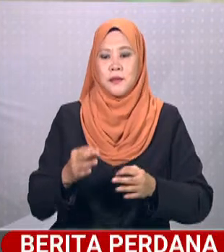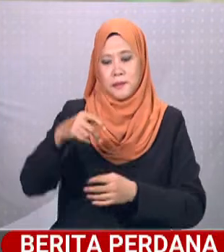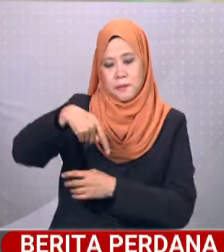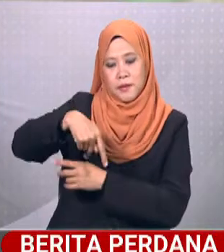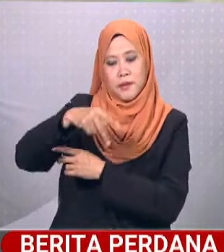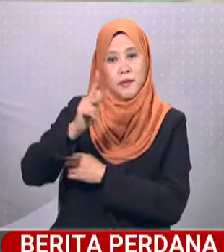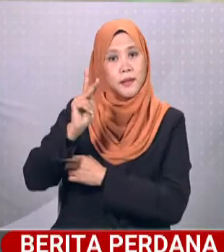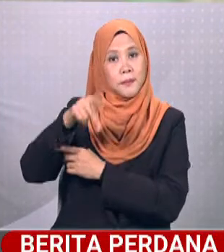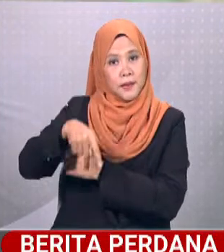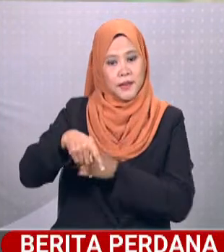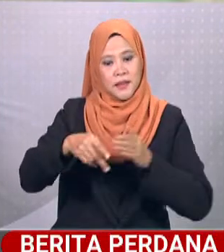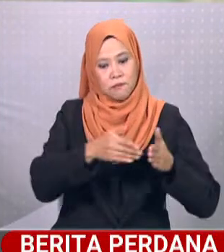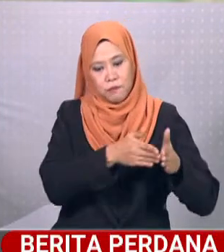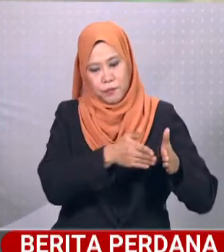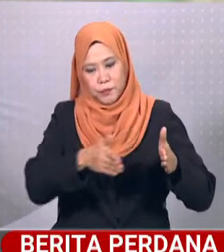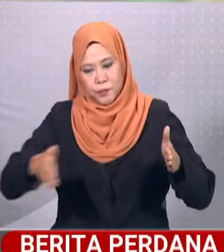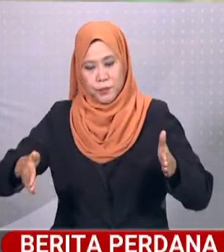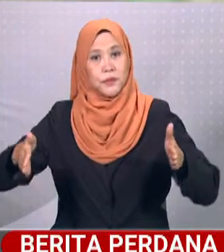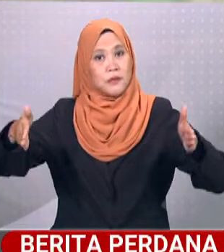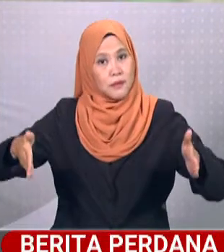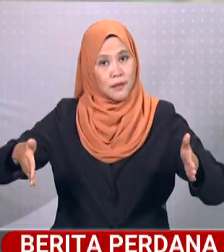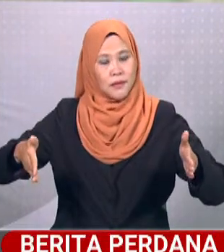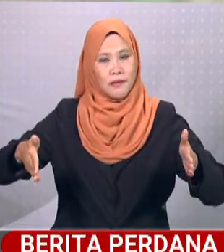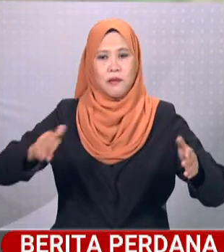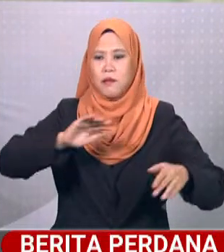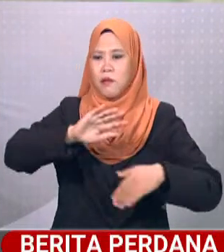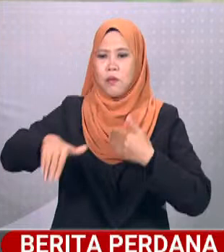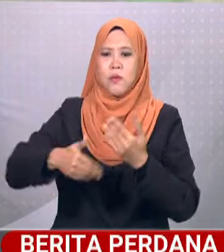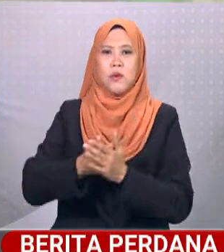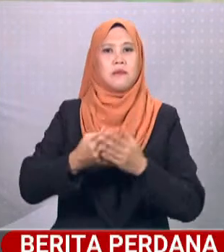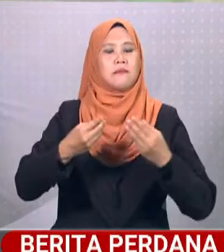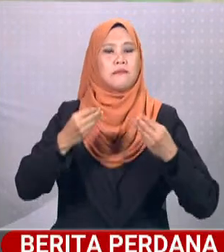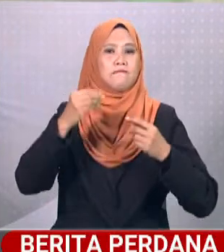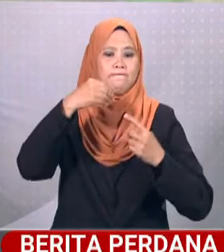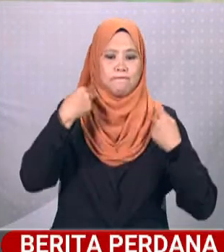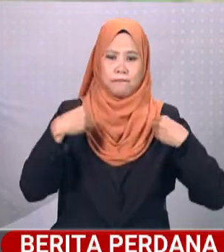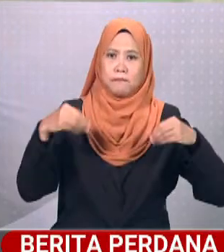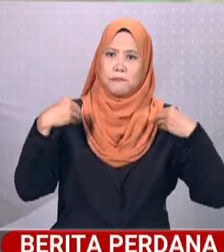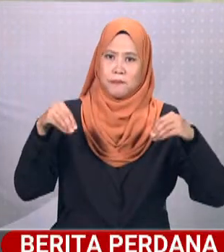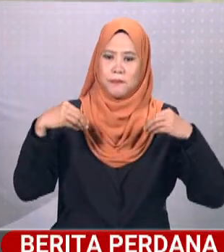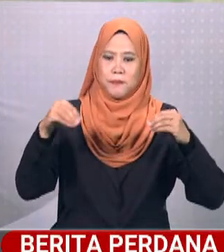PKP dilaksanakan, semua pasar Ramadan tidak dibenarkan.